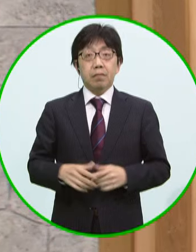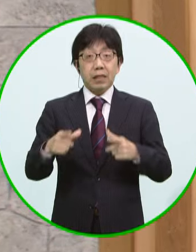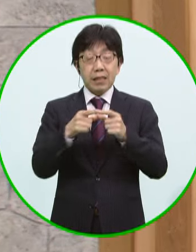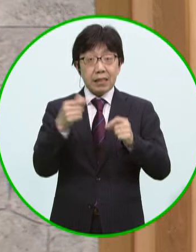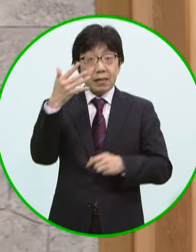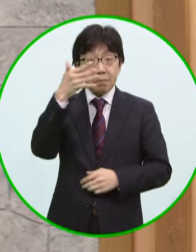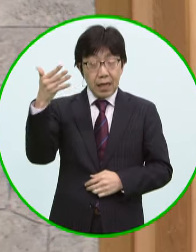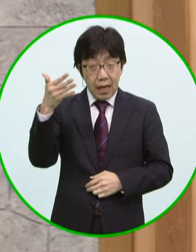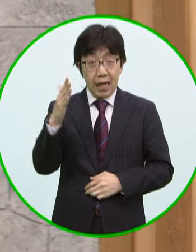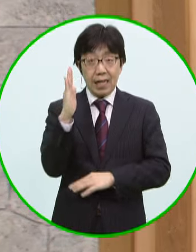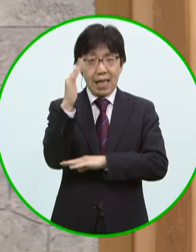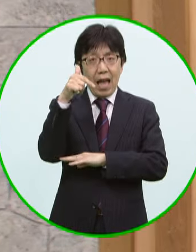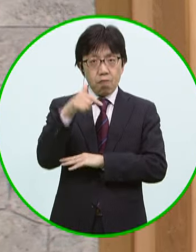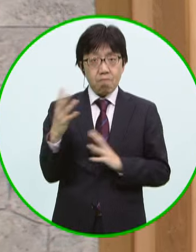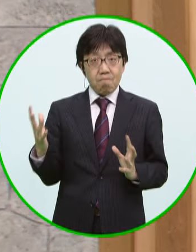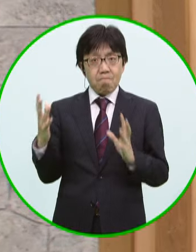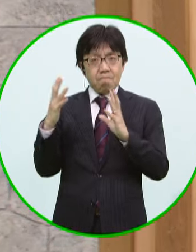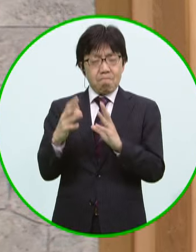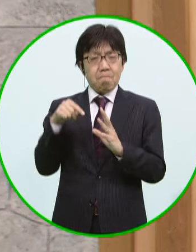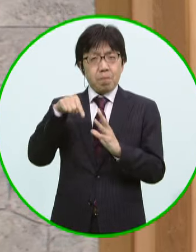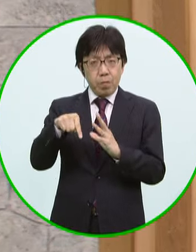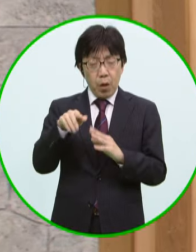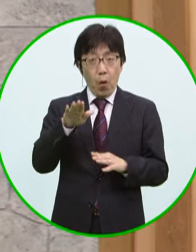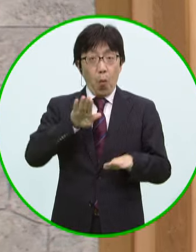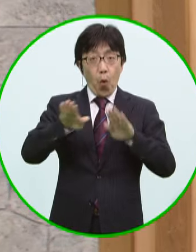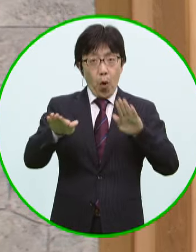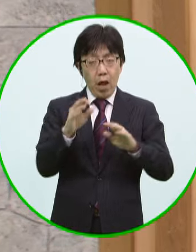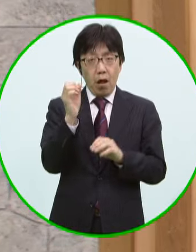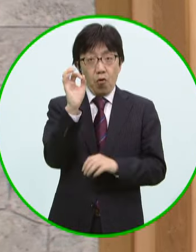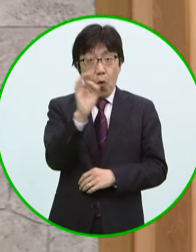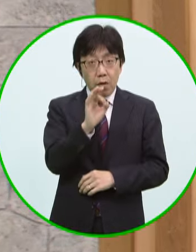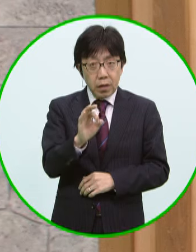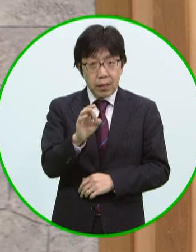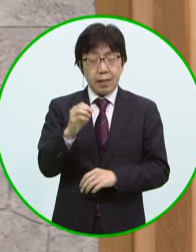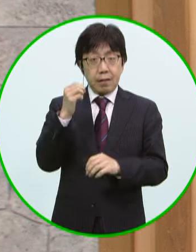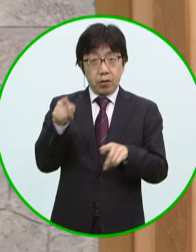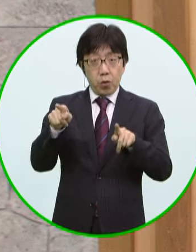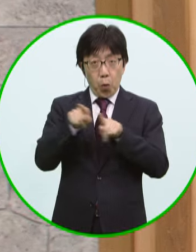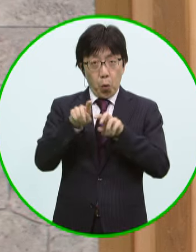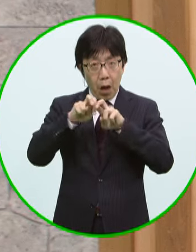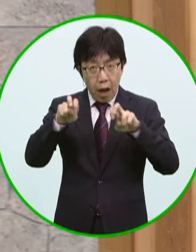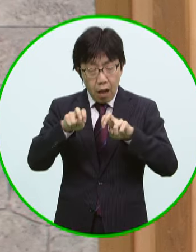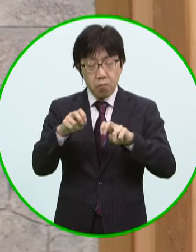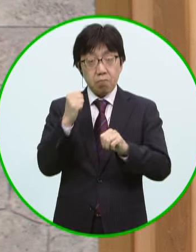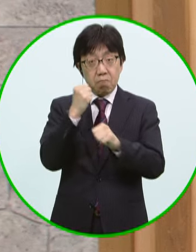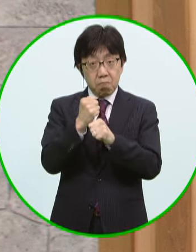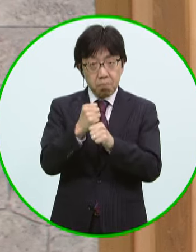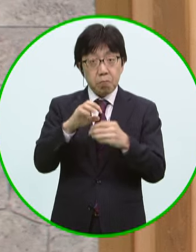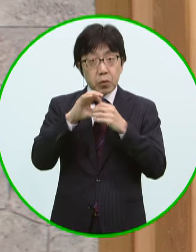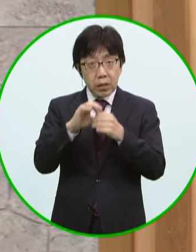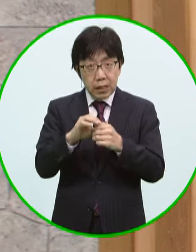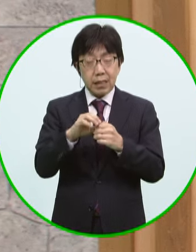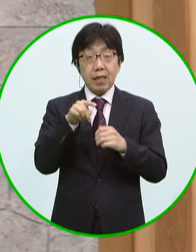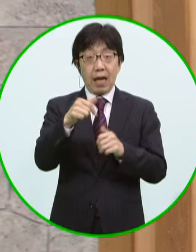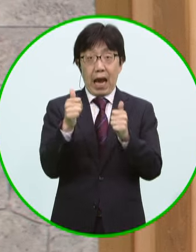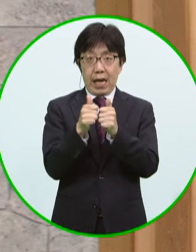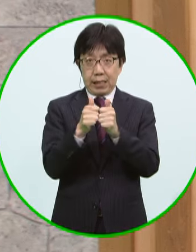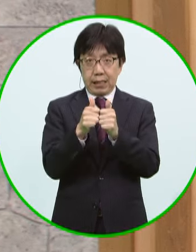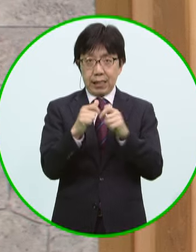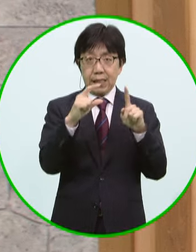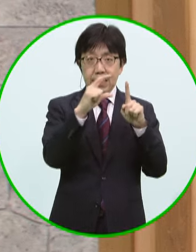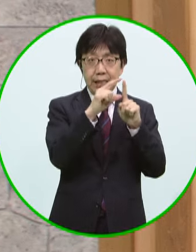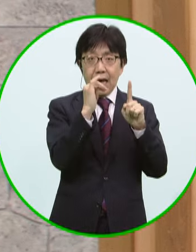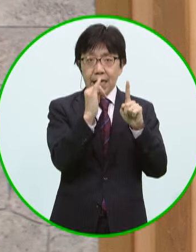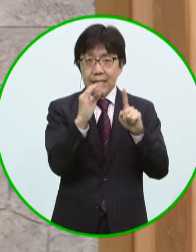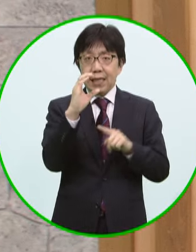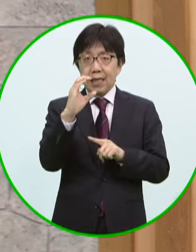日米両政府は防衛装備品の共同開発や生産などについて協議する DICASの初会合を防衛省